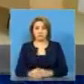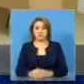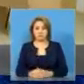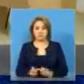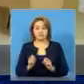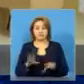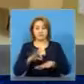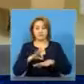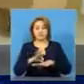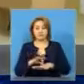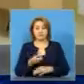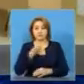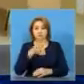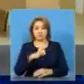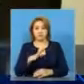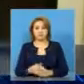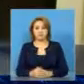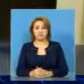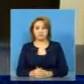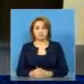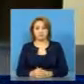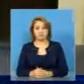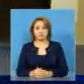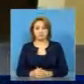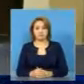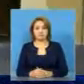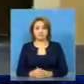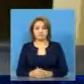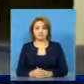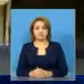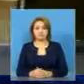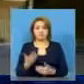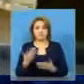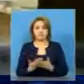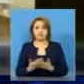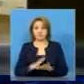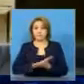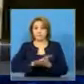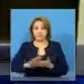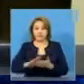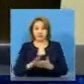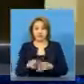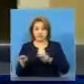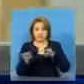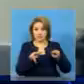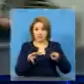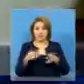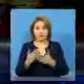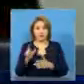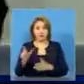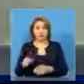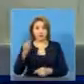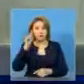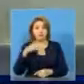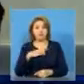прошло? Ну, все нормально вроде. Спасибо, Анар, всего доброго. За прозрачностью всего процесса следят наблюдатели. Узнаем